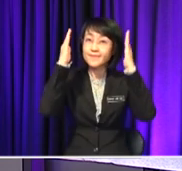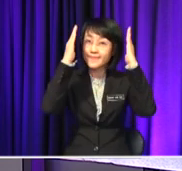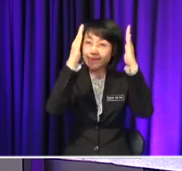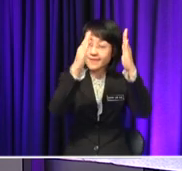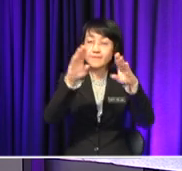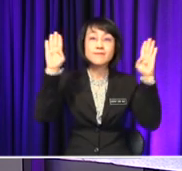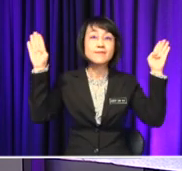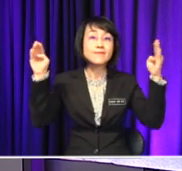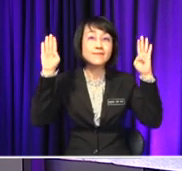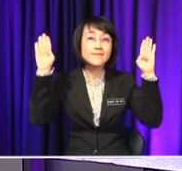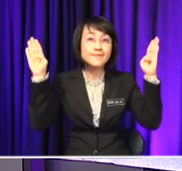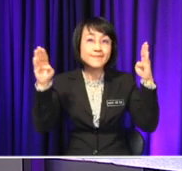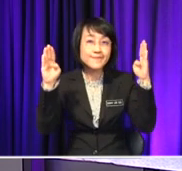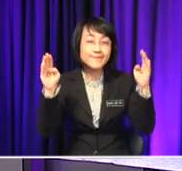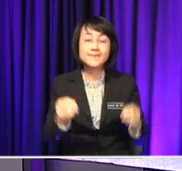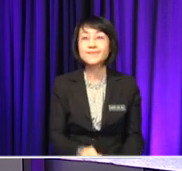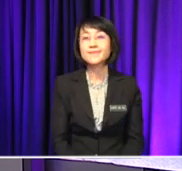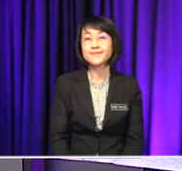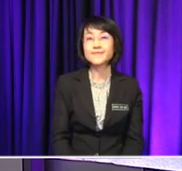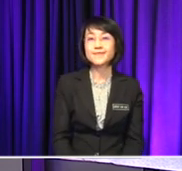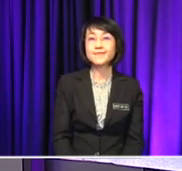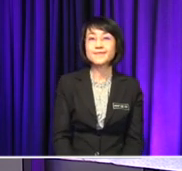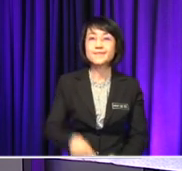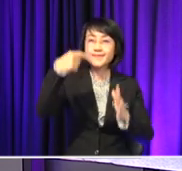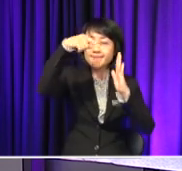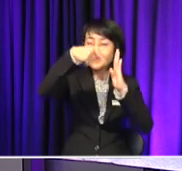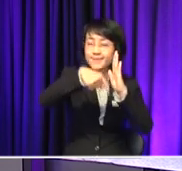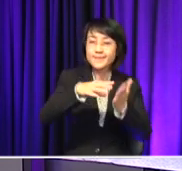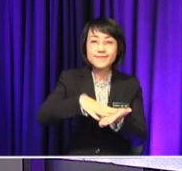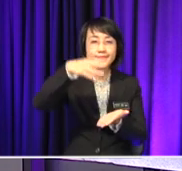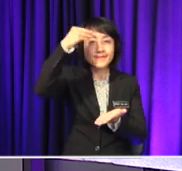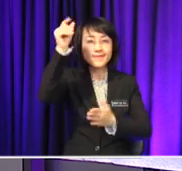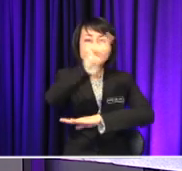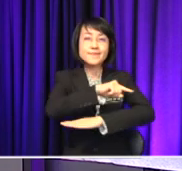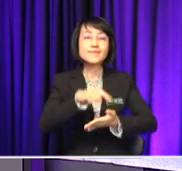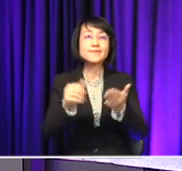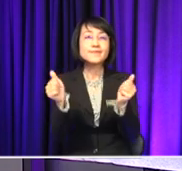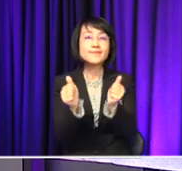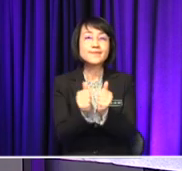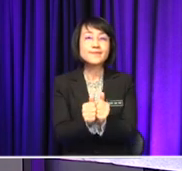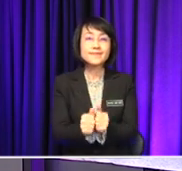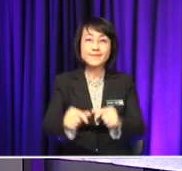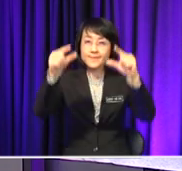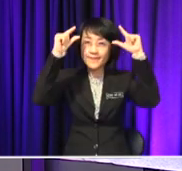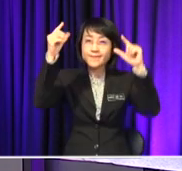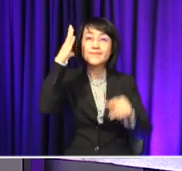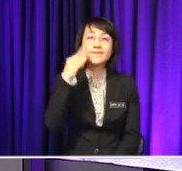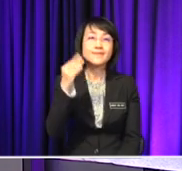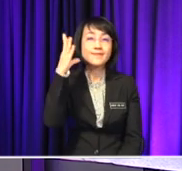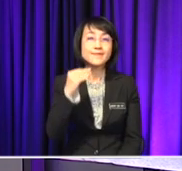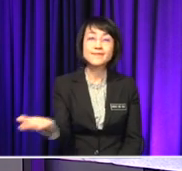pelajaran yang bakal kita selami dan pelajari pada hari ini dengan seorang guru yang sungguh berpengalaman Ayo